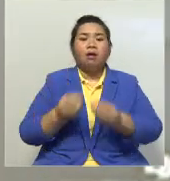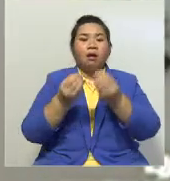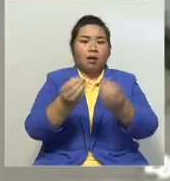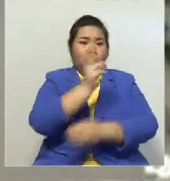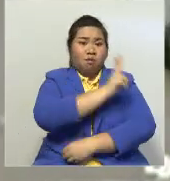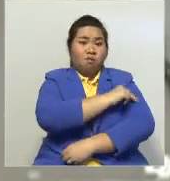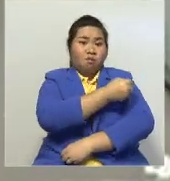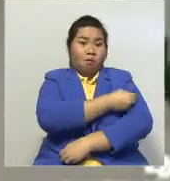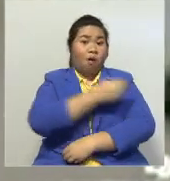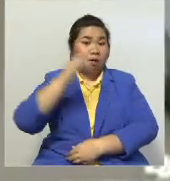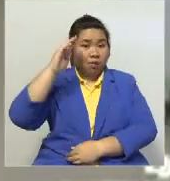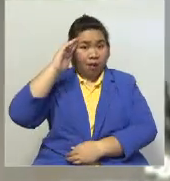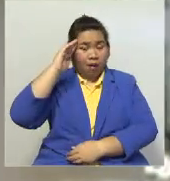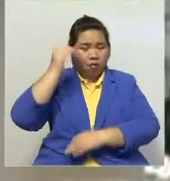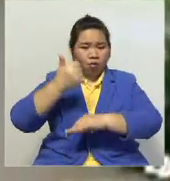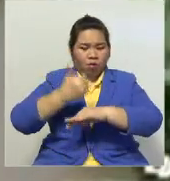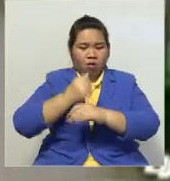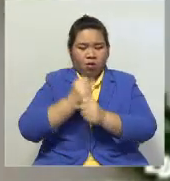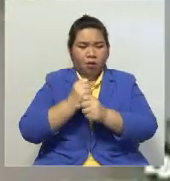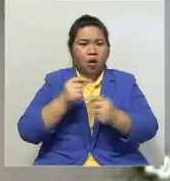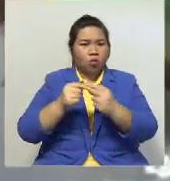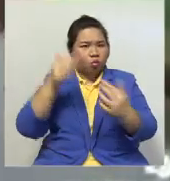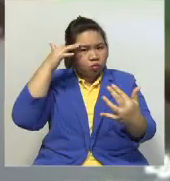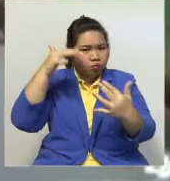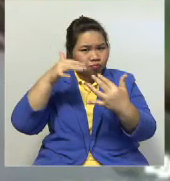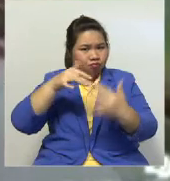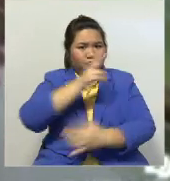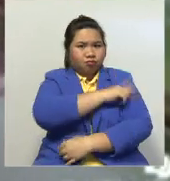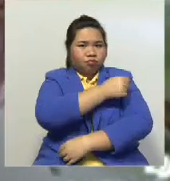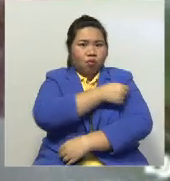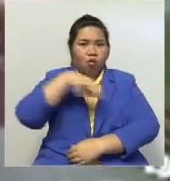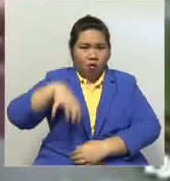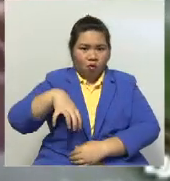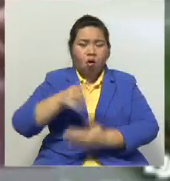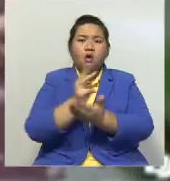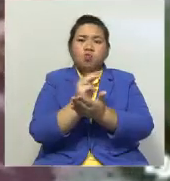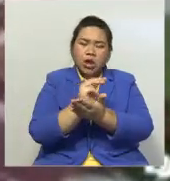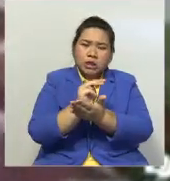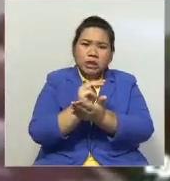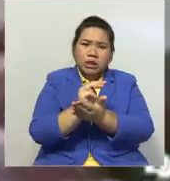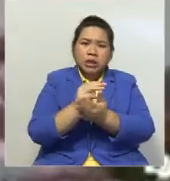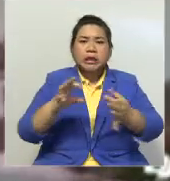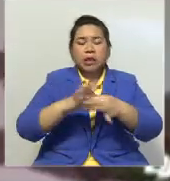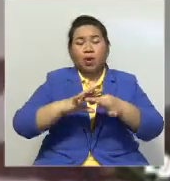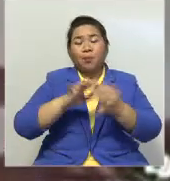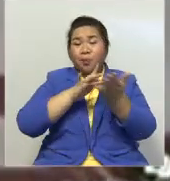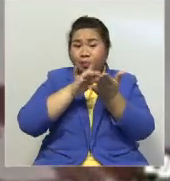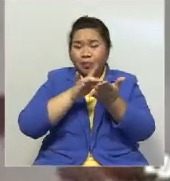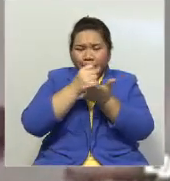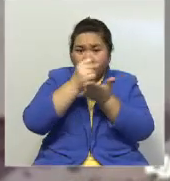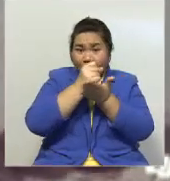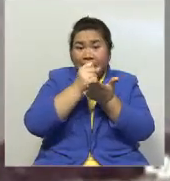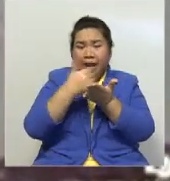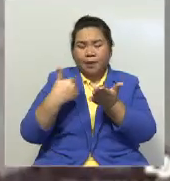แพทย์บุญเรืองไตรเรืองวรวัฒน์อธิบดีกรมสุขภาพจิตผู้แทนคณะกรรมการมูลนิธิ To Be No. 1นำเงินพระราชทานไปมอบ